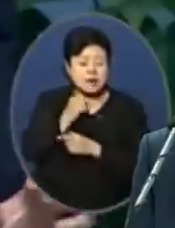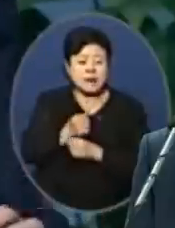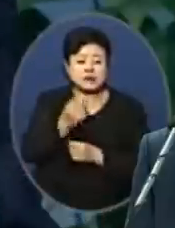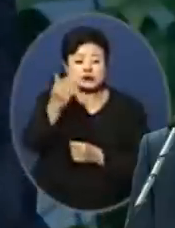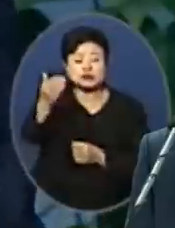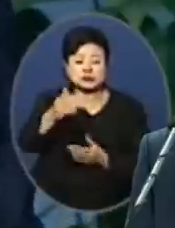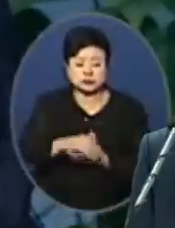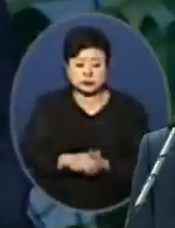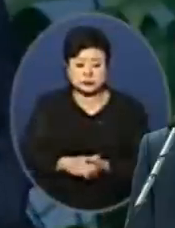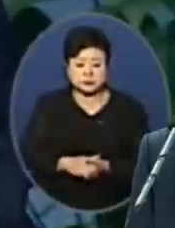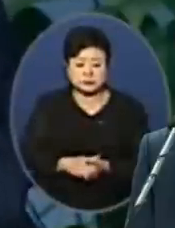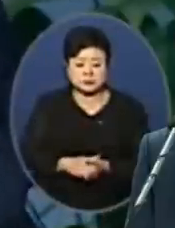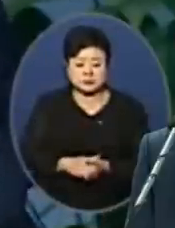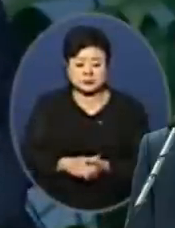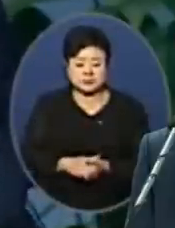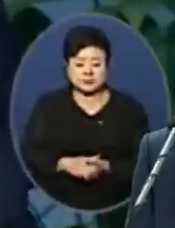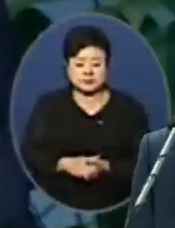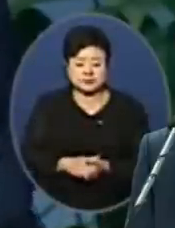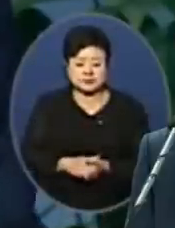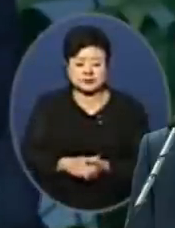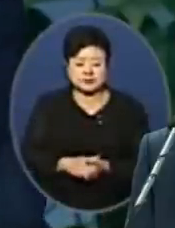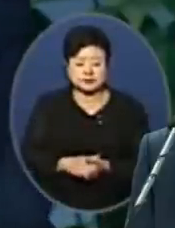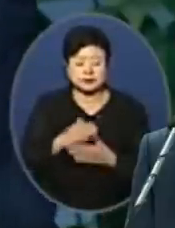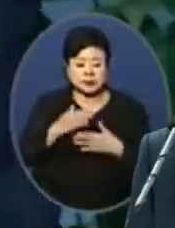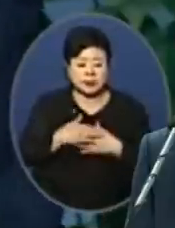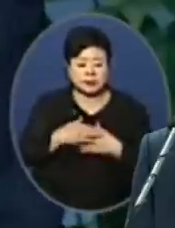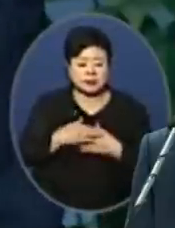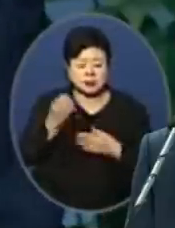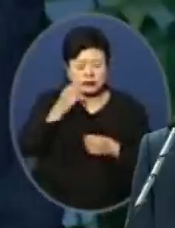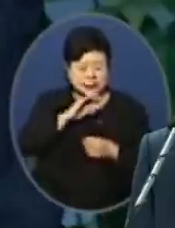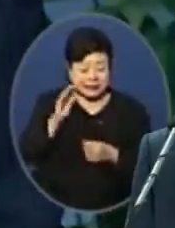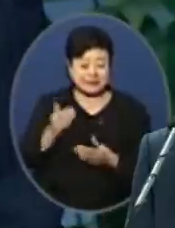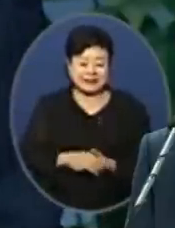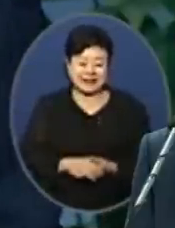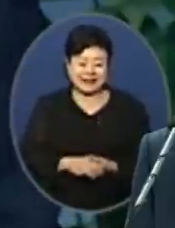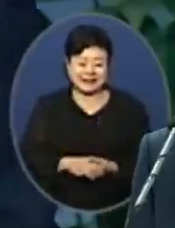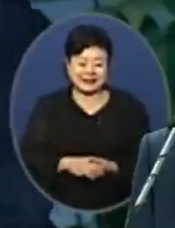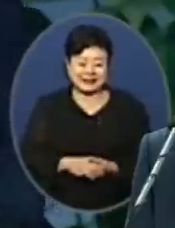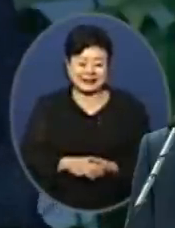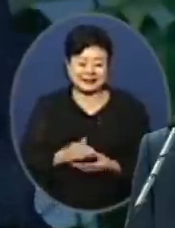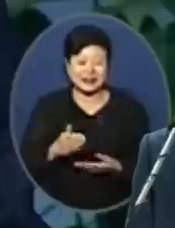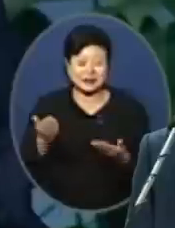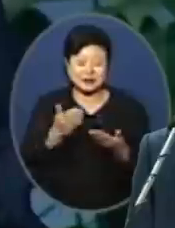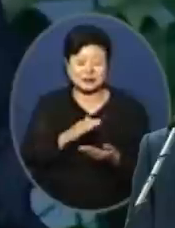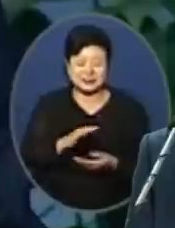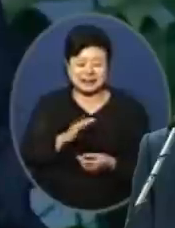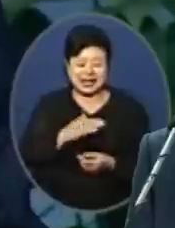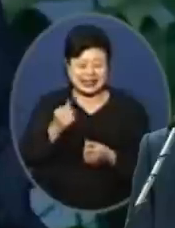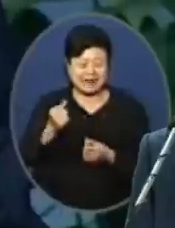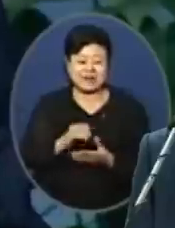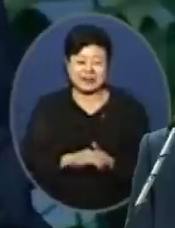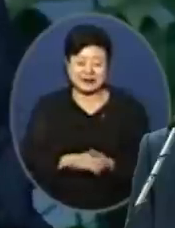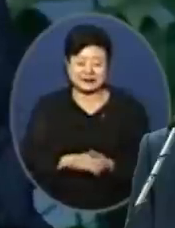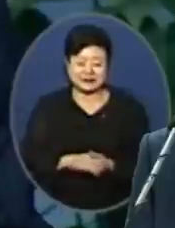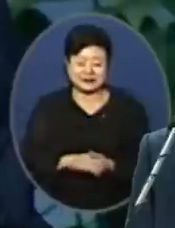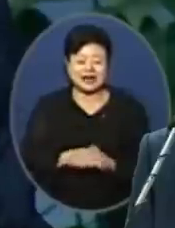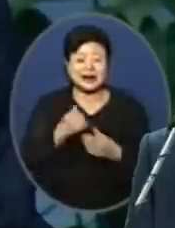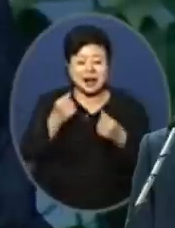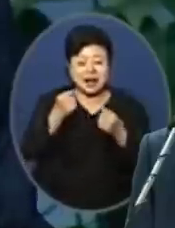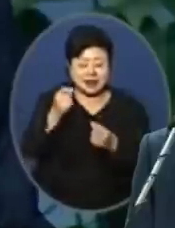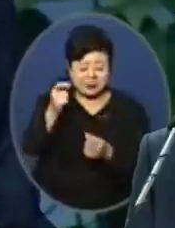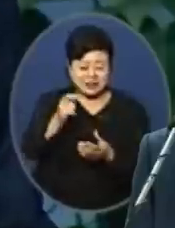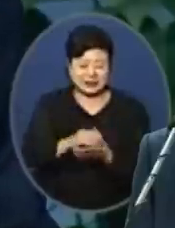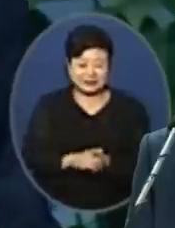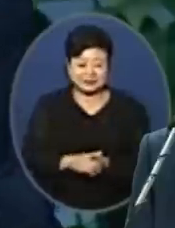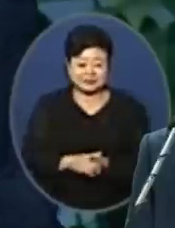여러분에게 전달해 주는 것입니다. 나는 영혼이 잘 됩니다. 나는 범사에 잘 되고요. 나는